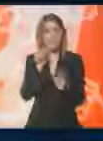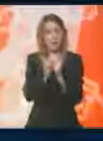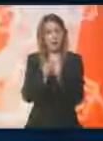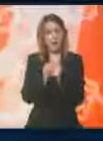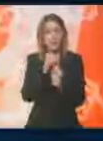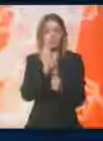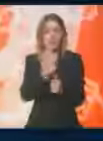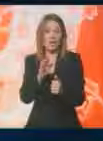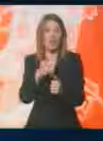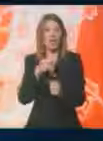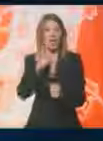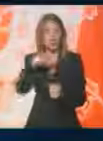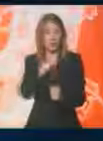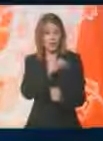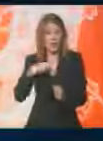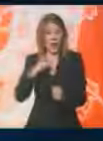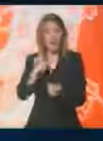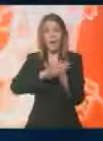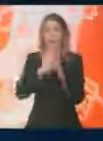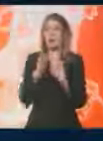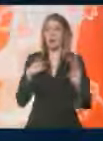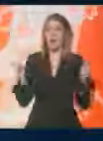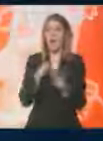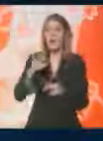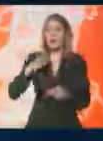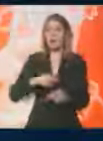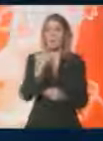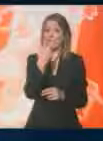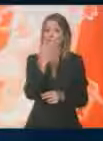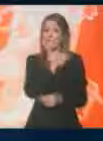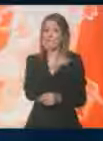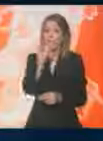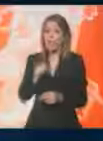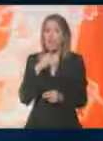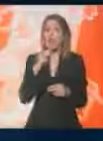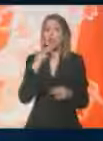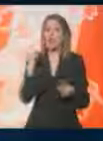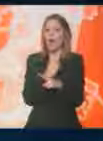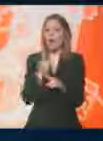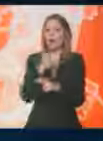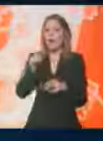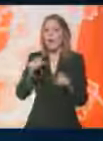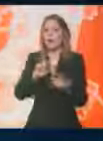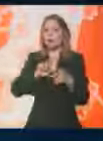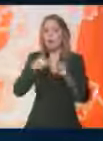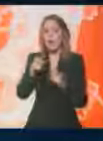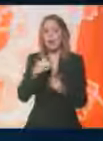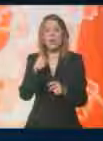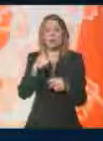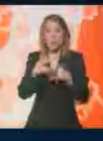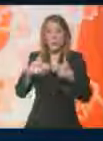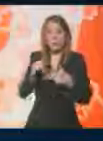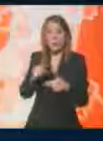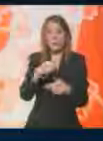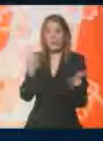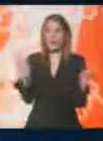i tako. Da sam sama sa mužem, lako bi. Ja, sin ima 32 godine, navikao na neke stvari tu i sve mu je tu i